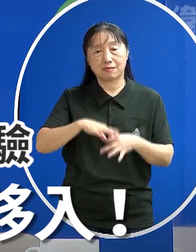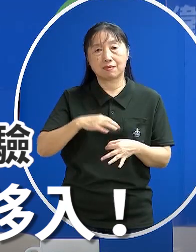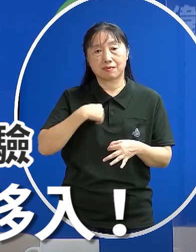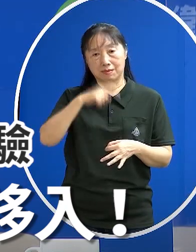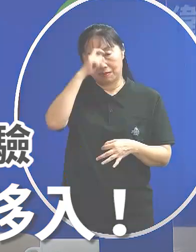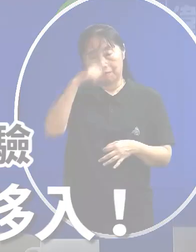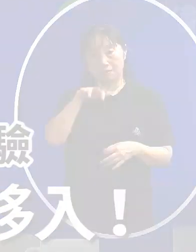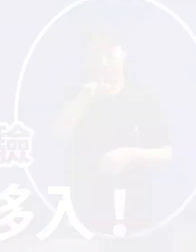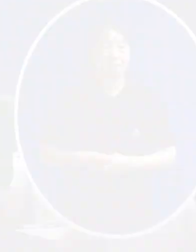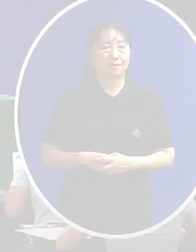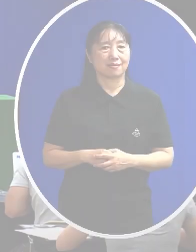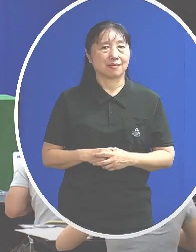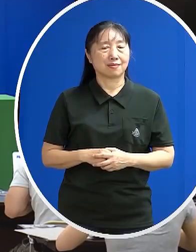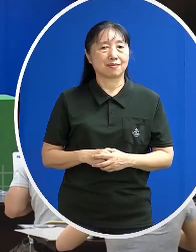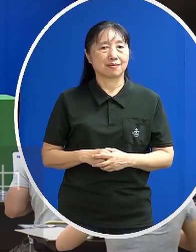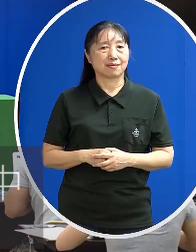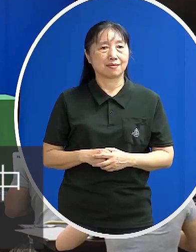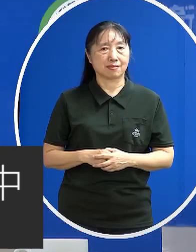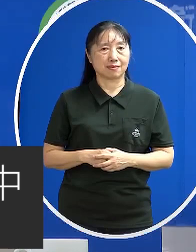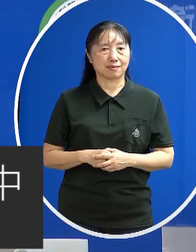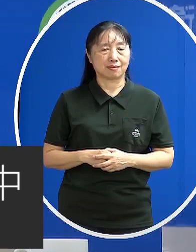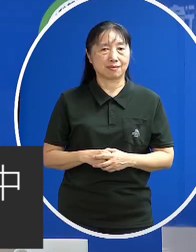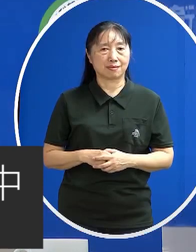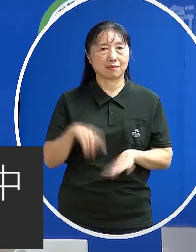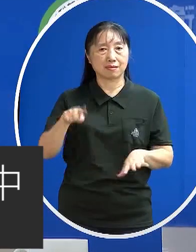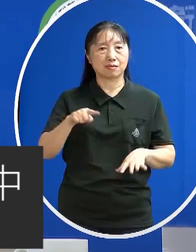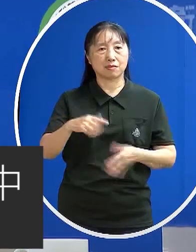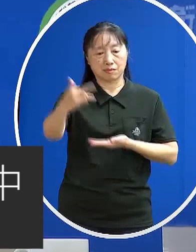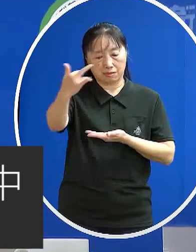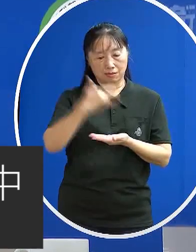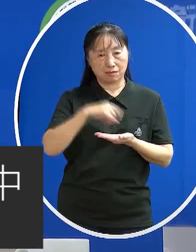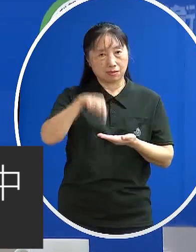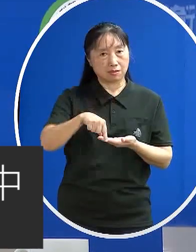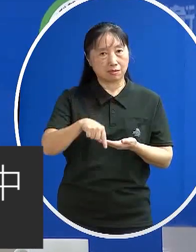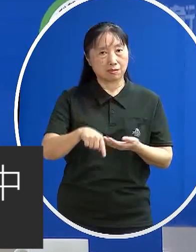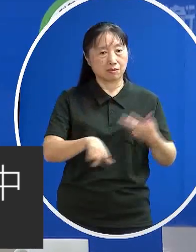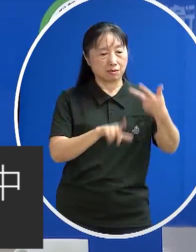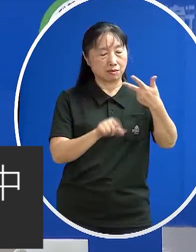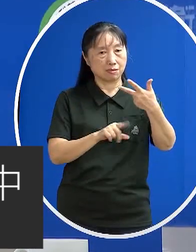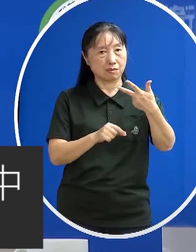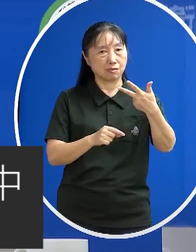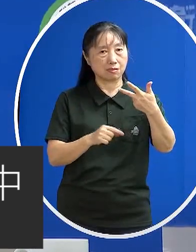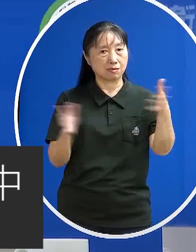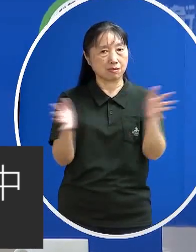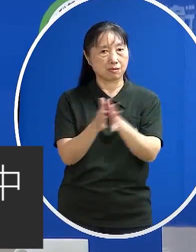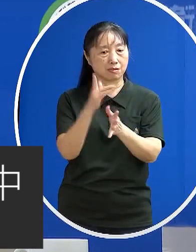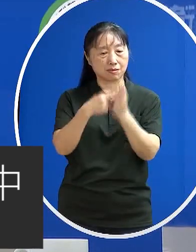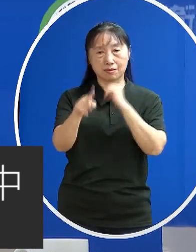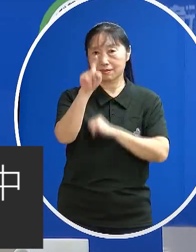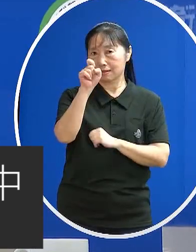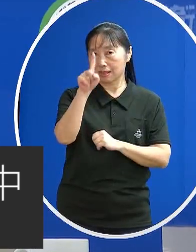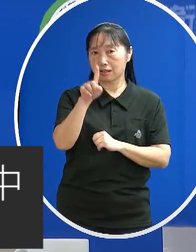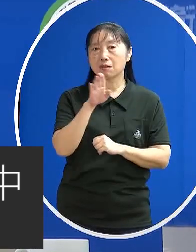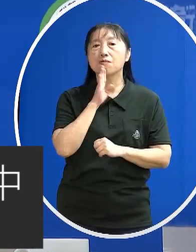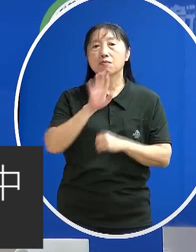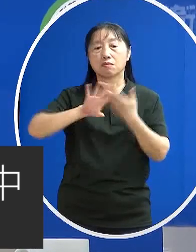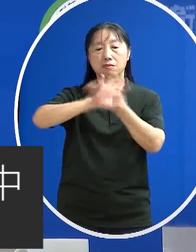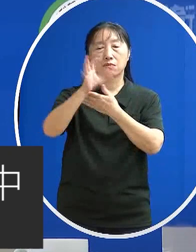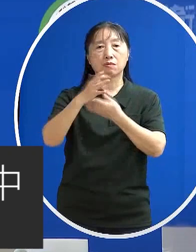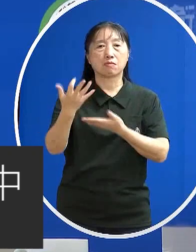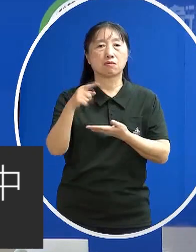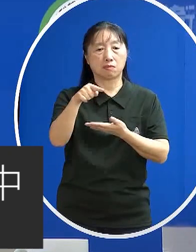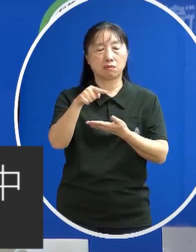机场直接采验。那由于这个在入境里面，我们再看七月里面总共有11个境外这移